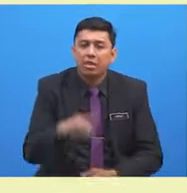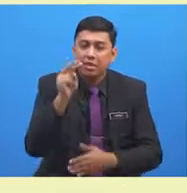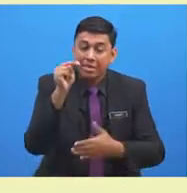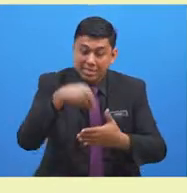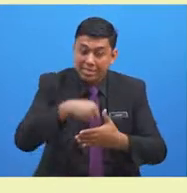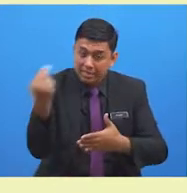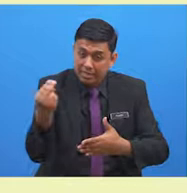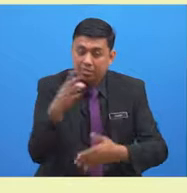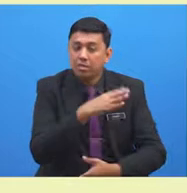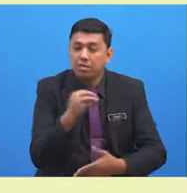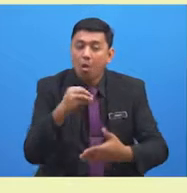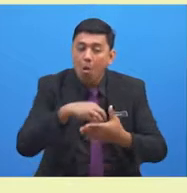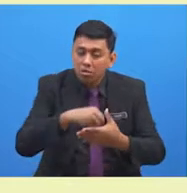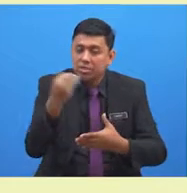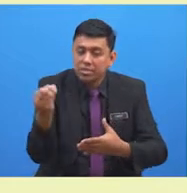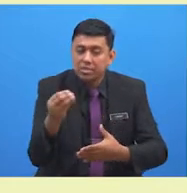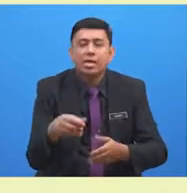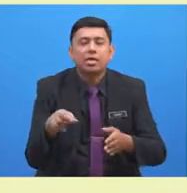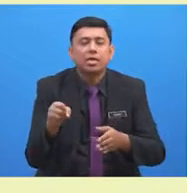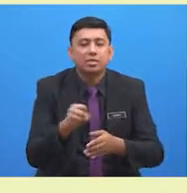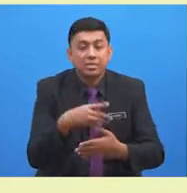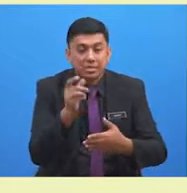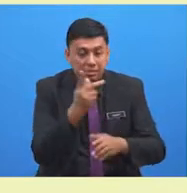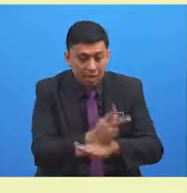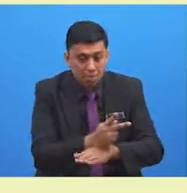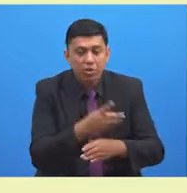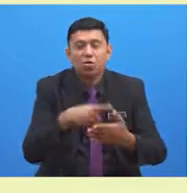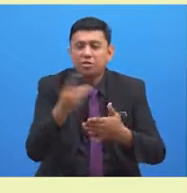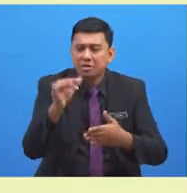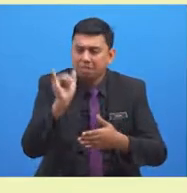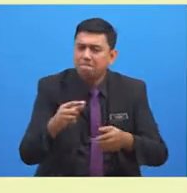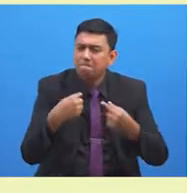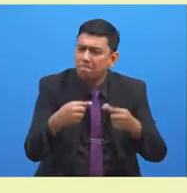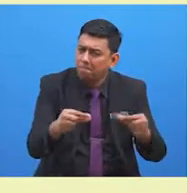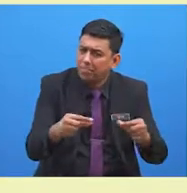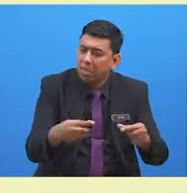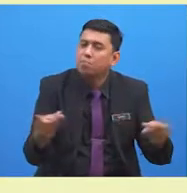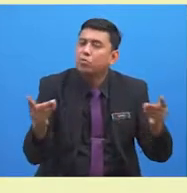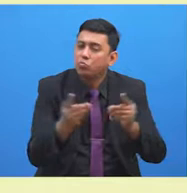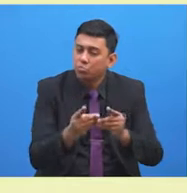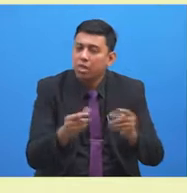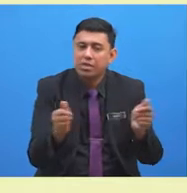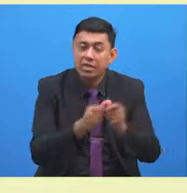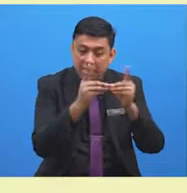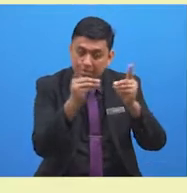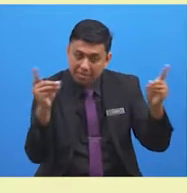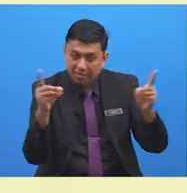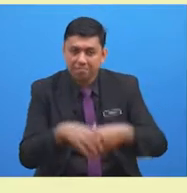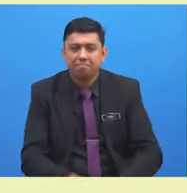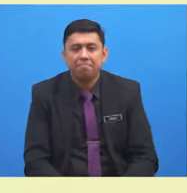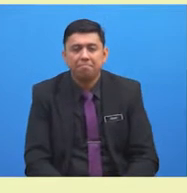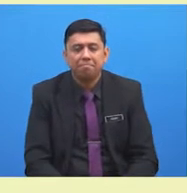nitrogen, oksigen dan karbon dioksida yang bergerak dan bertembung dengan dinding belon.